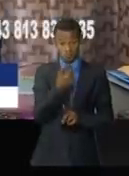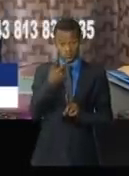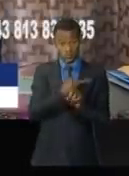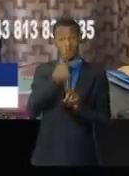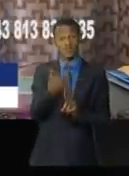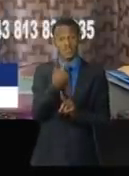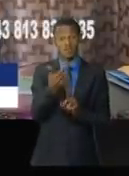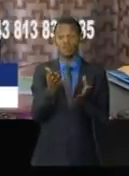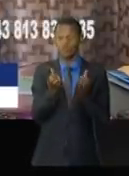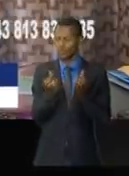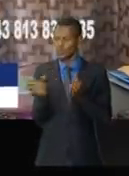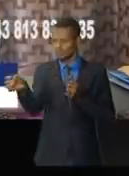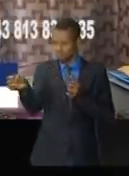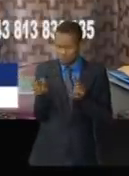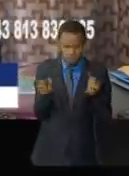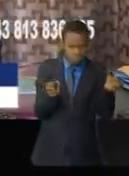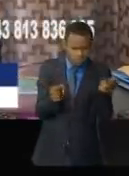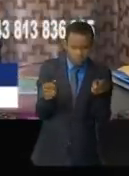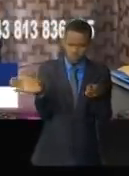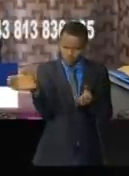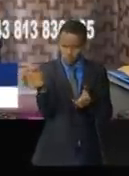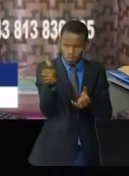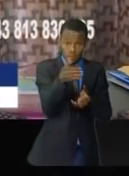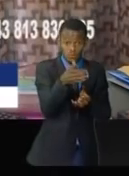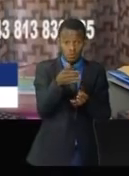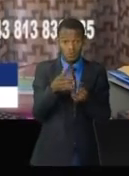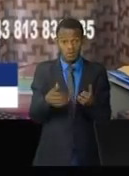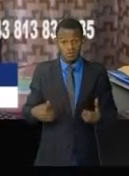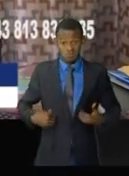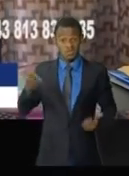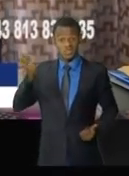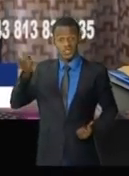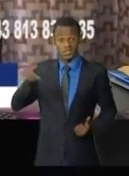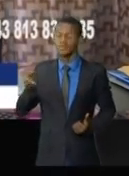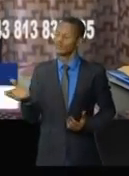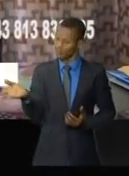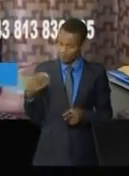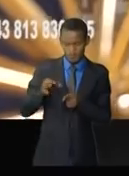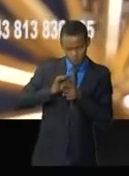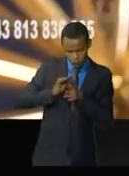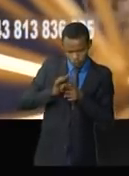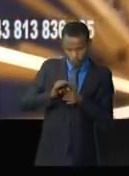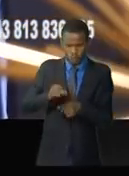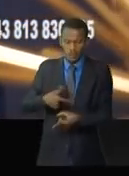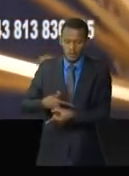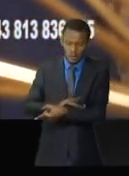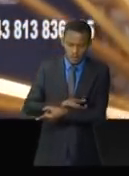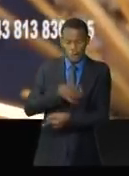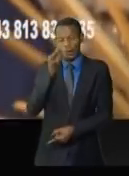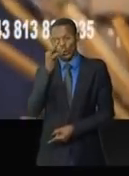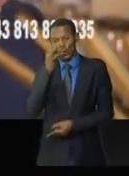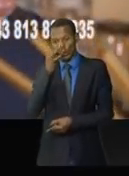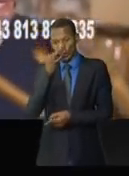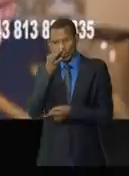nous pour la réinsertion, venez vers nous pour la rééducation, venez vers nous pour le centre de désintoxication. À partir du 28 au 1er